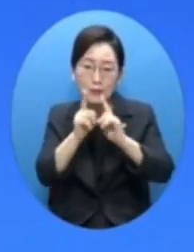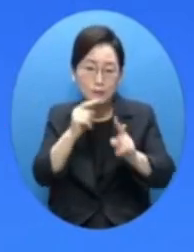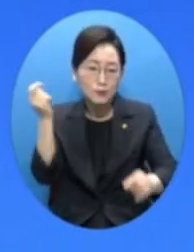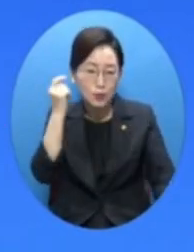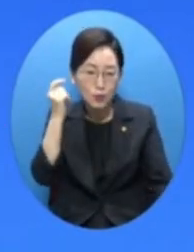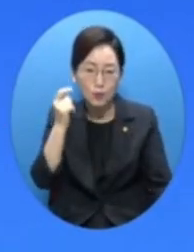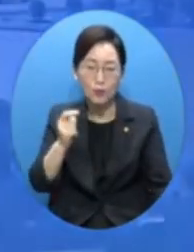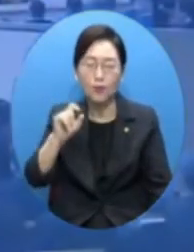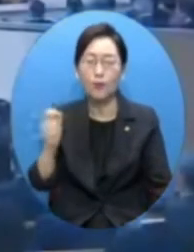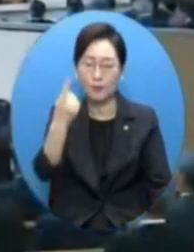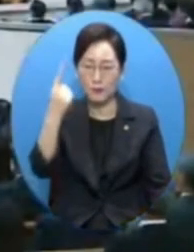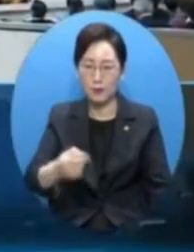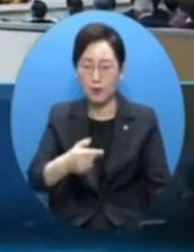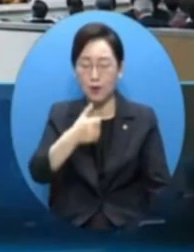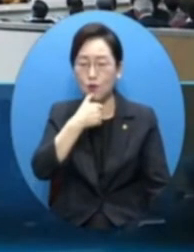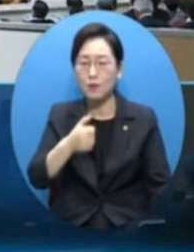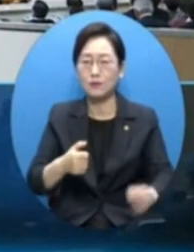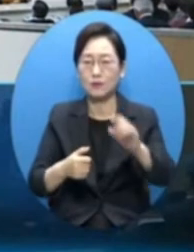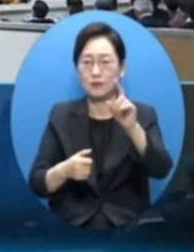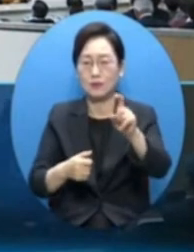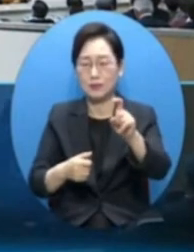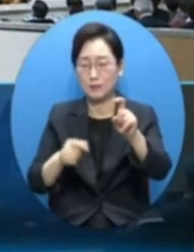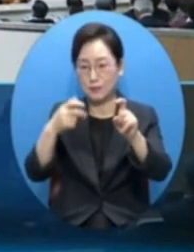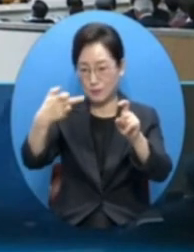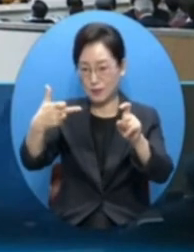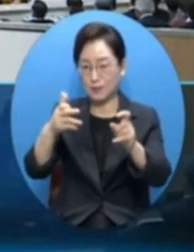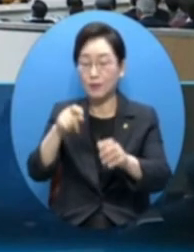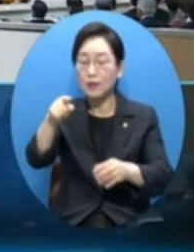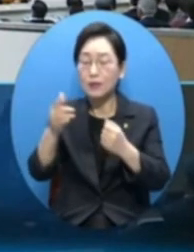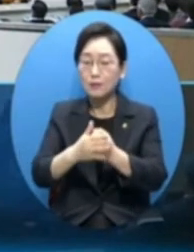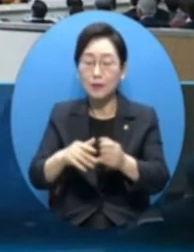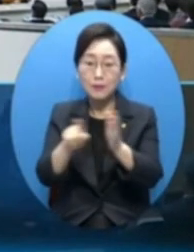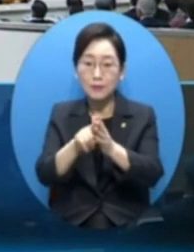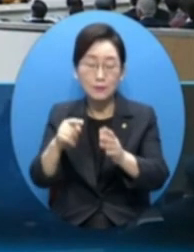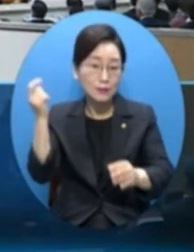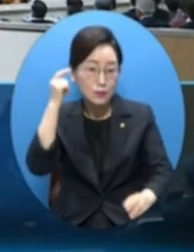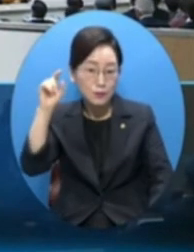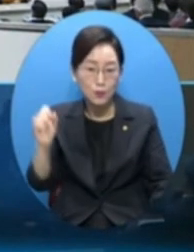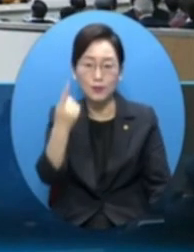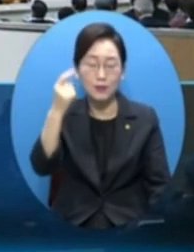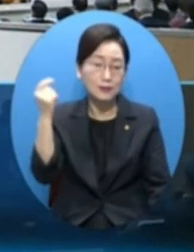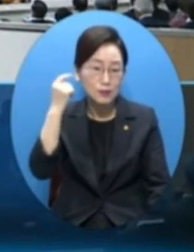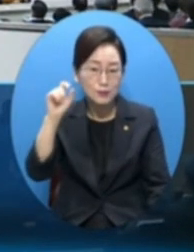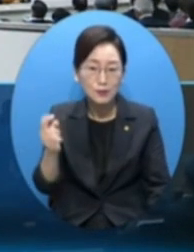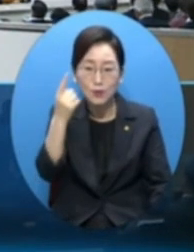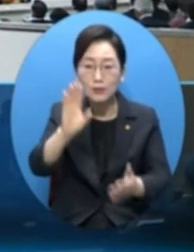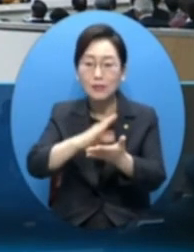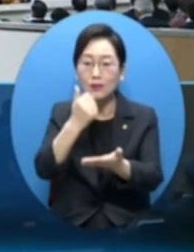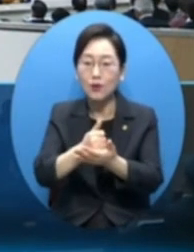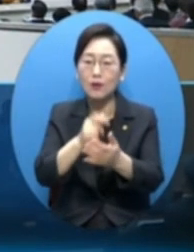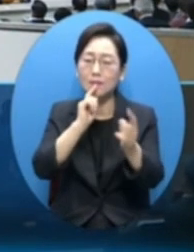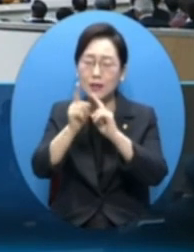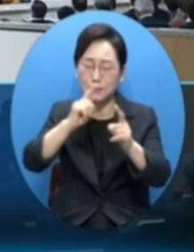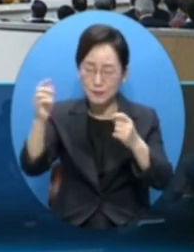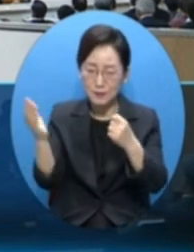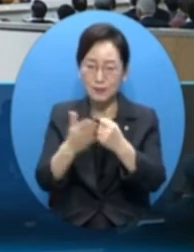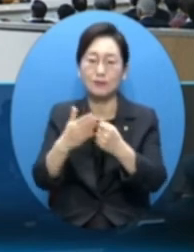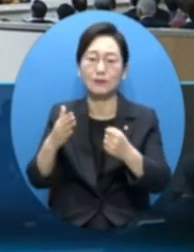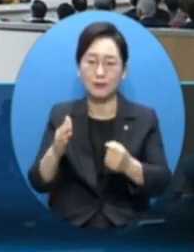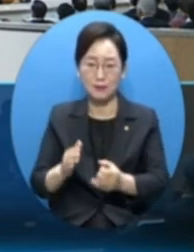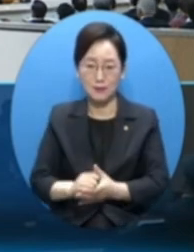것입니다. 로마서 10장 10절을 말씀합니다. 그러므로 믿음은 들음에서 나며 들음은 그리스도의 말씀으로